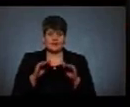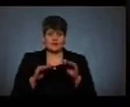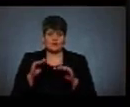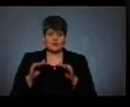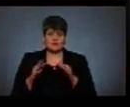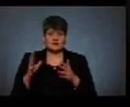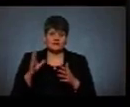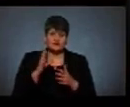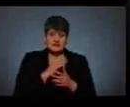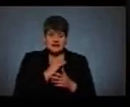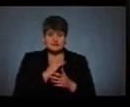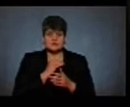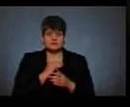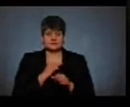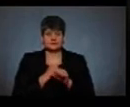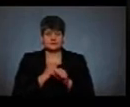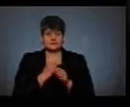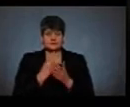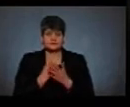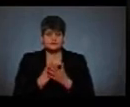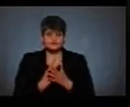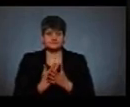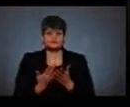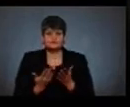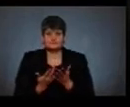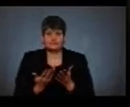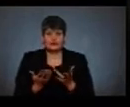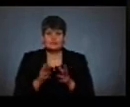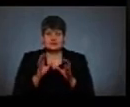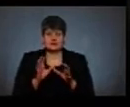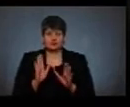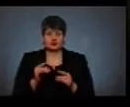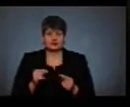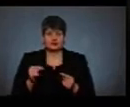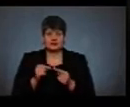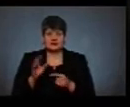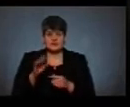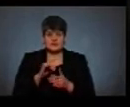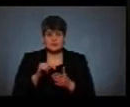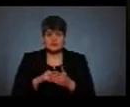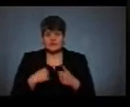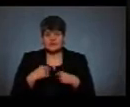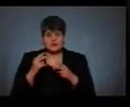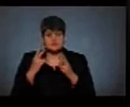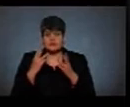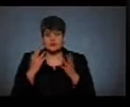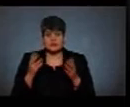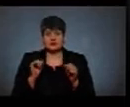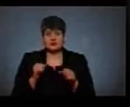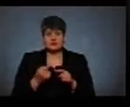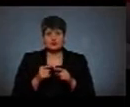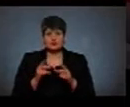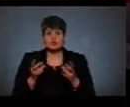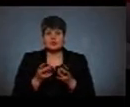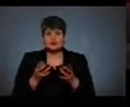вдасться його привести до вигляду, в якому цей закон буде відповідати абсолютно на всі питання, я не знаю. Можливо, що для цього